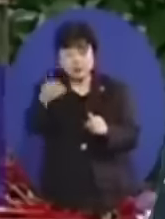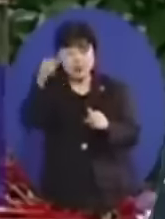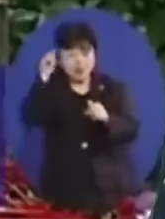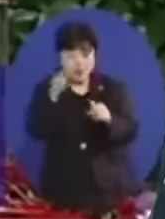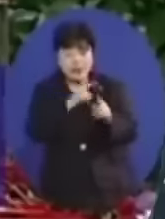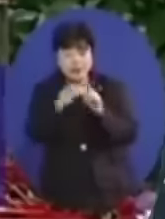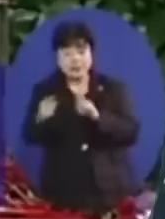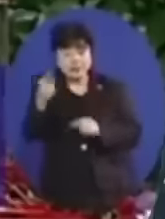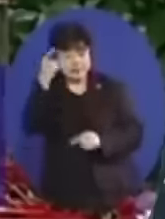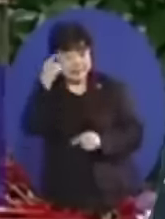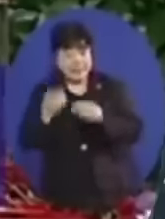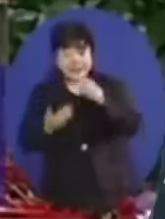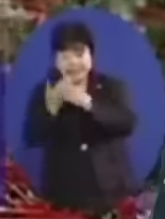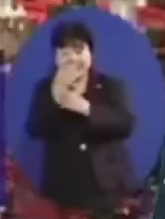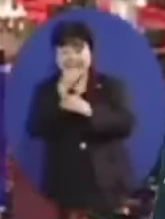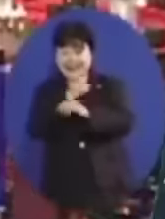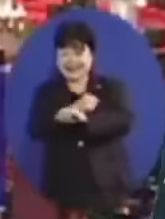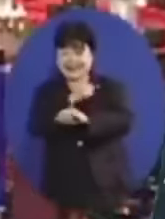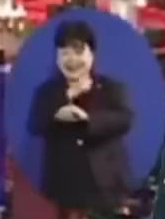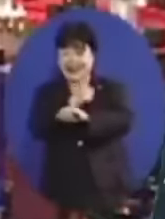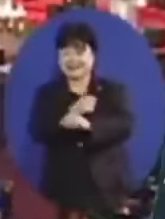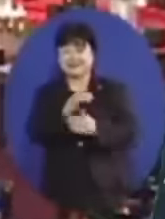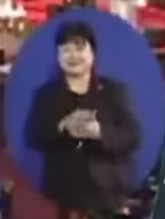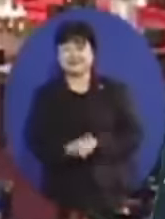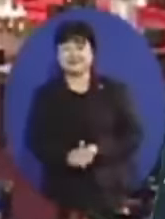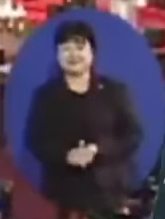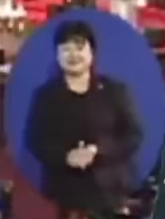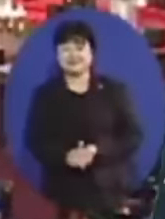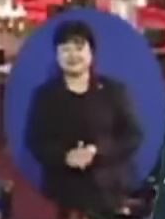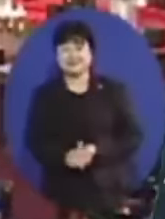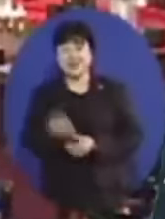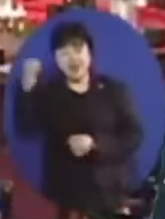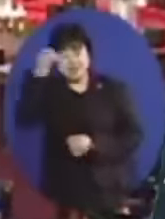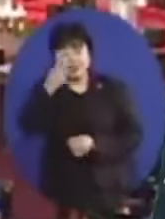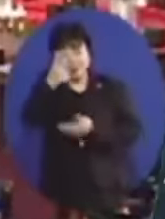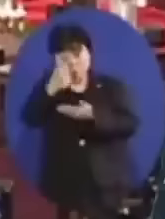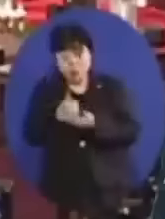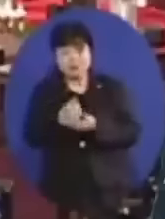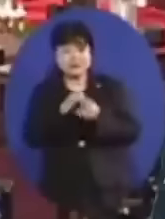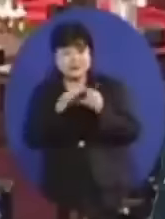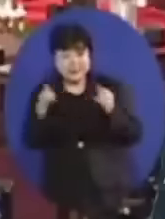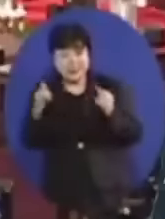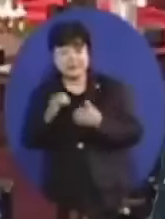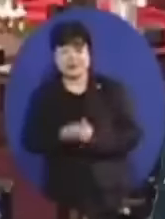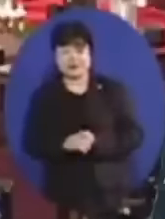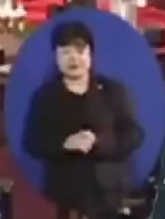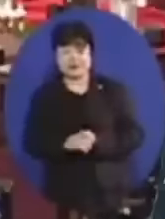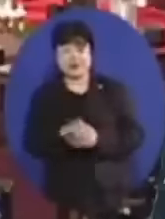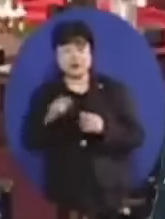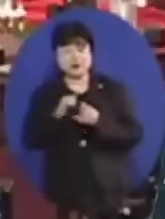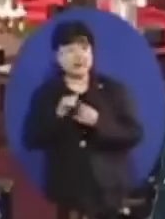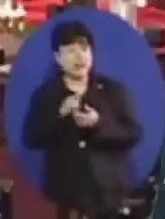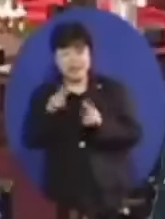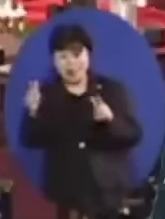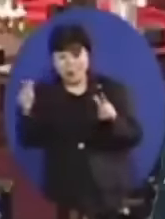말한 모든 것을 생각나게 하시리라. 우리는 성령을 모신 사람입니다. 여러분, 보통 사람들이